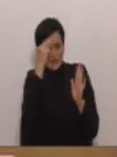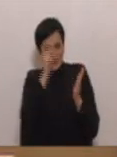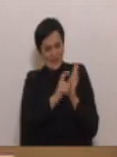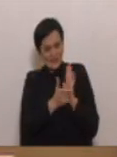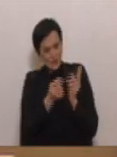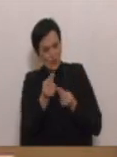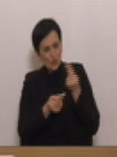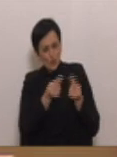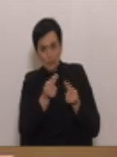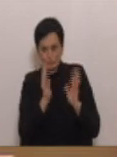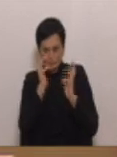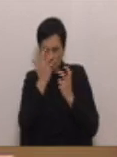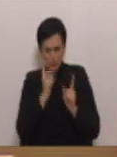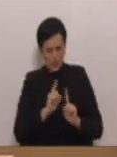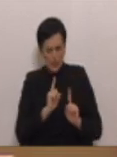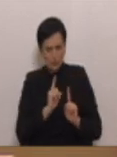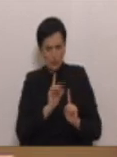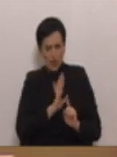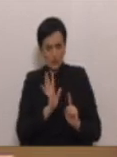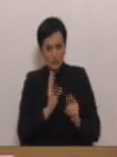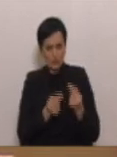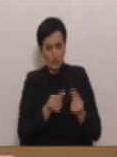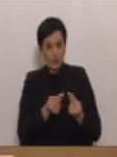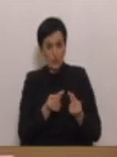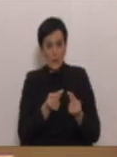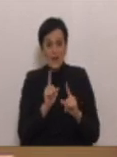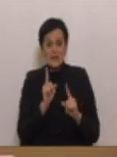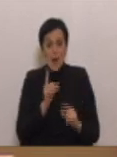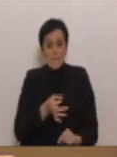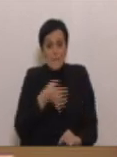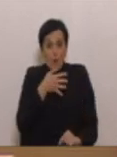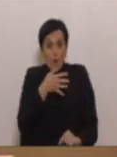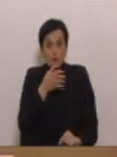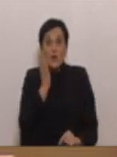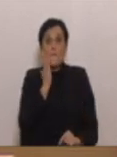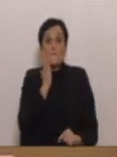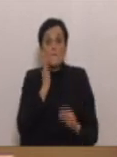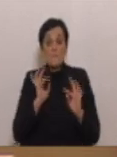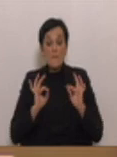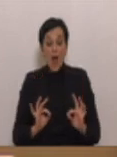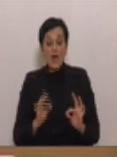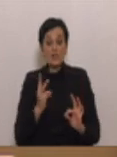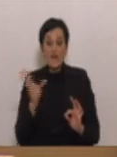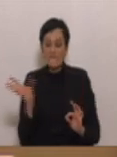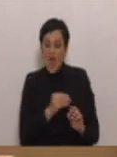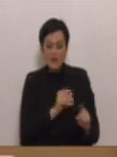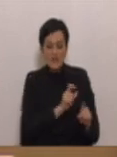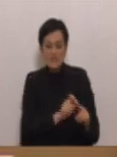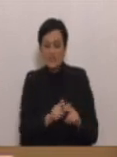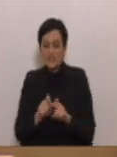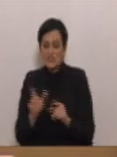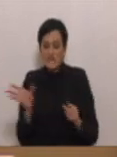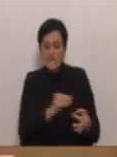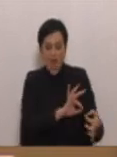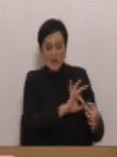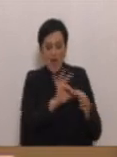humrobit, icat, serios, lot, icat, aruca, drulobit. Ramoconeba, martali unda ihoșeni, halelasit hoași, da, halelas, inadadeba